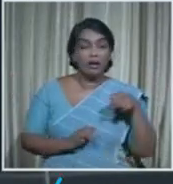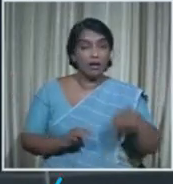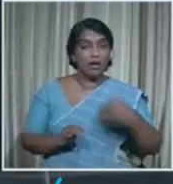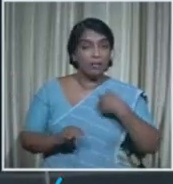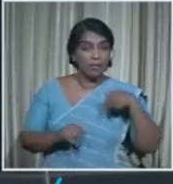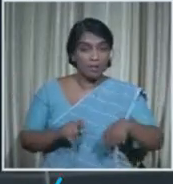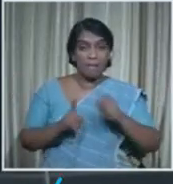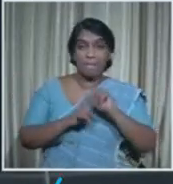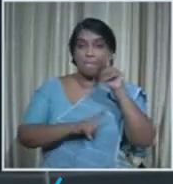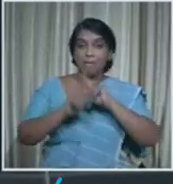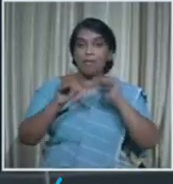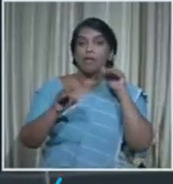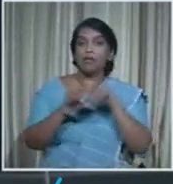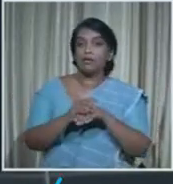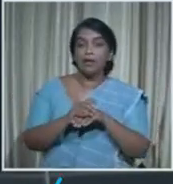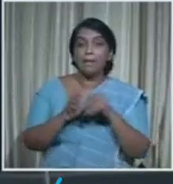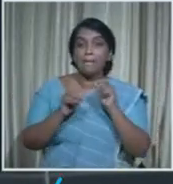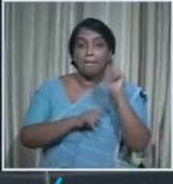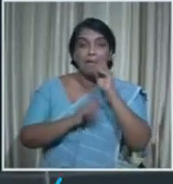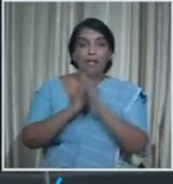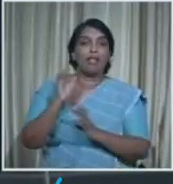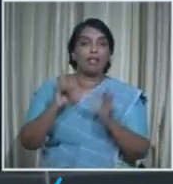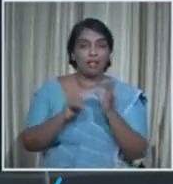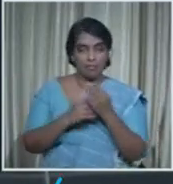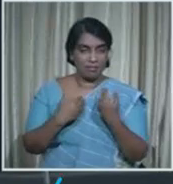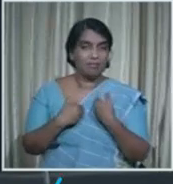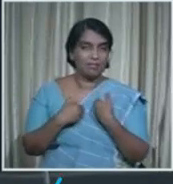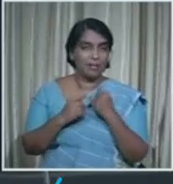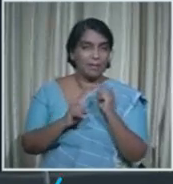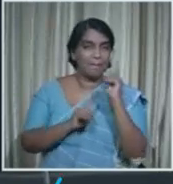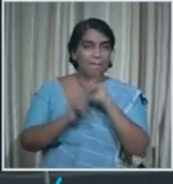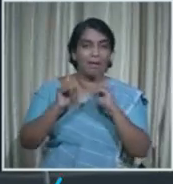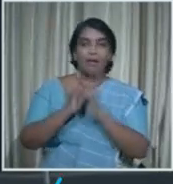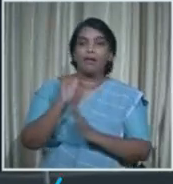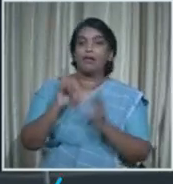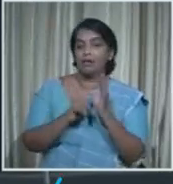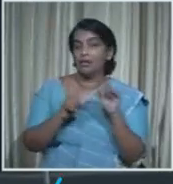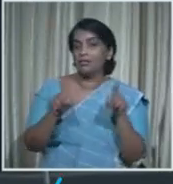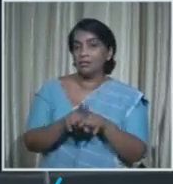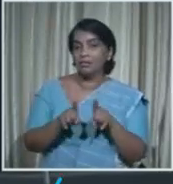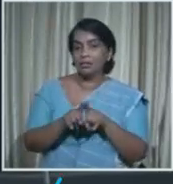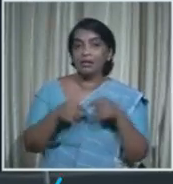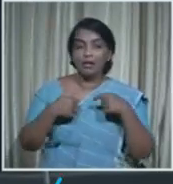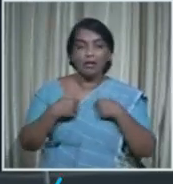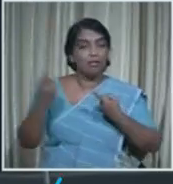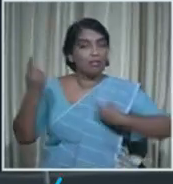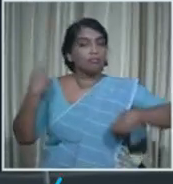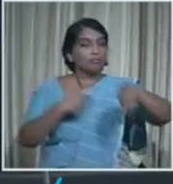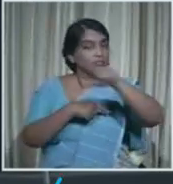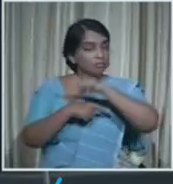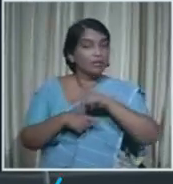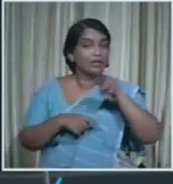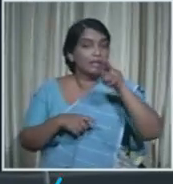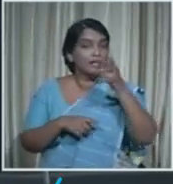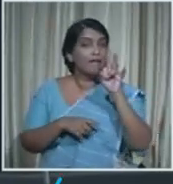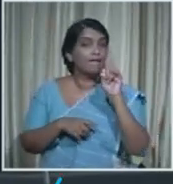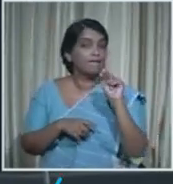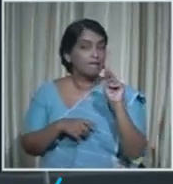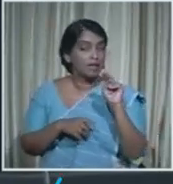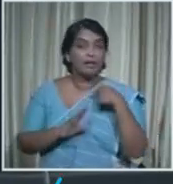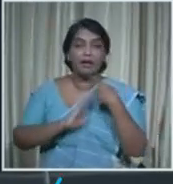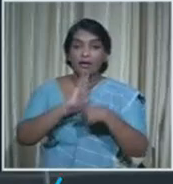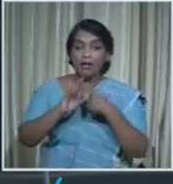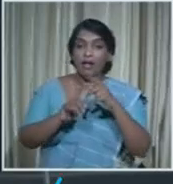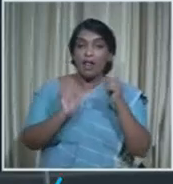eh tule. Api parlimen tu menteri baru. Parlimen tu menteri baru vidia te. Api hemo otem desiya wissa krate